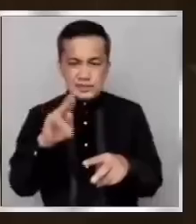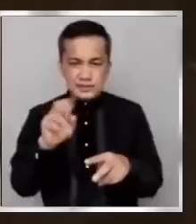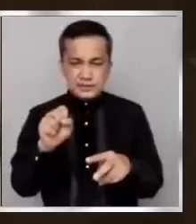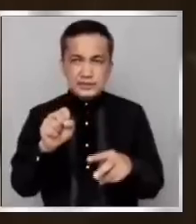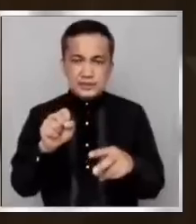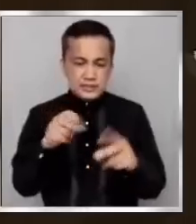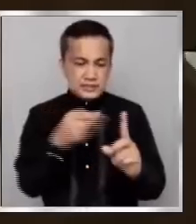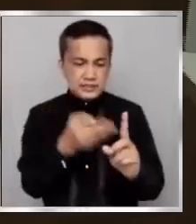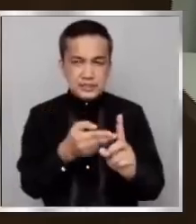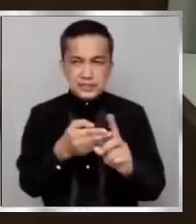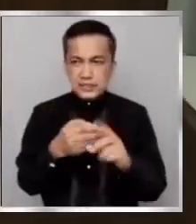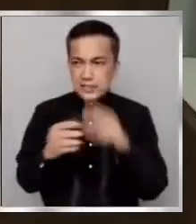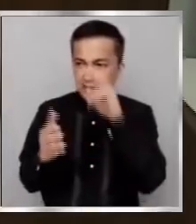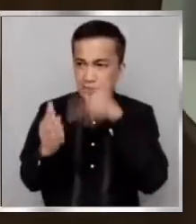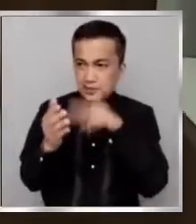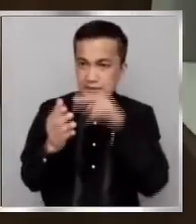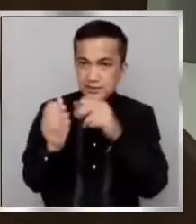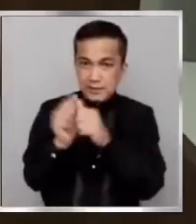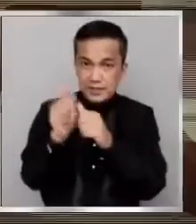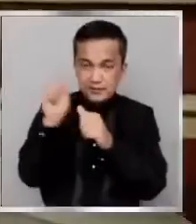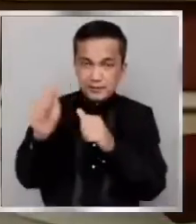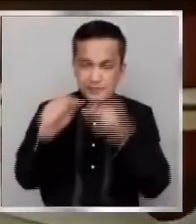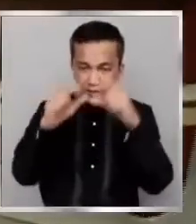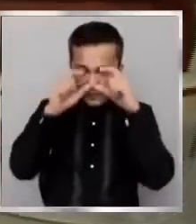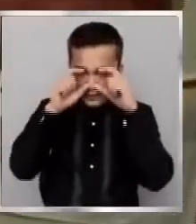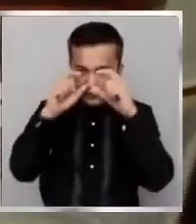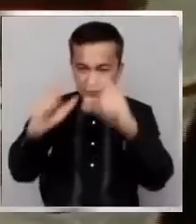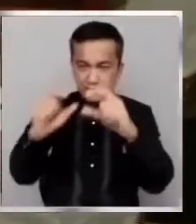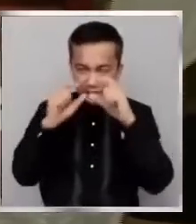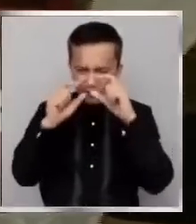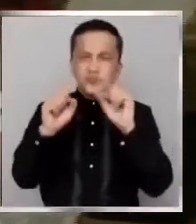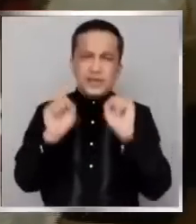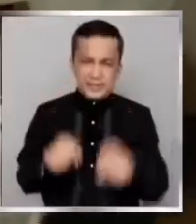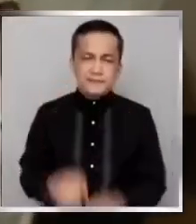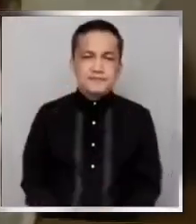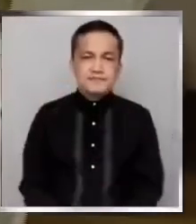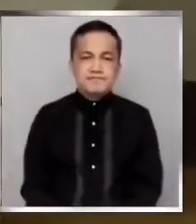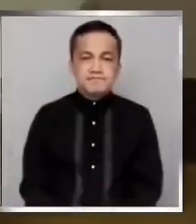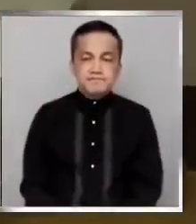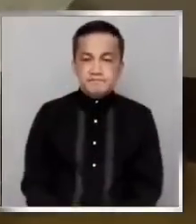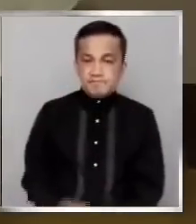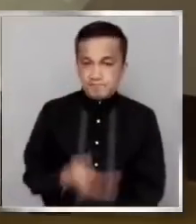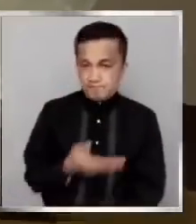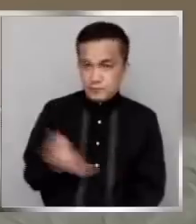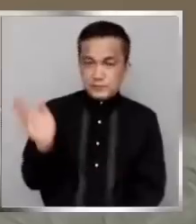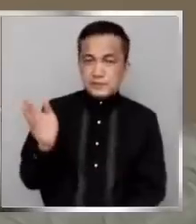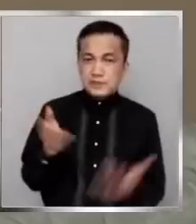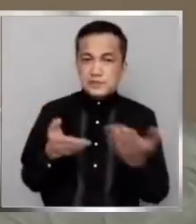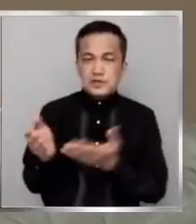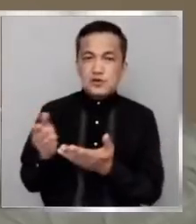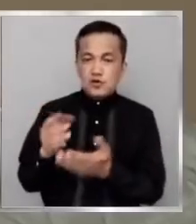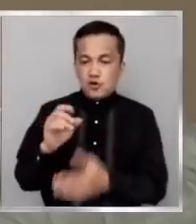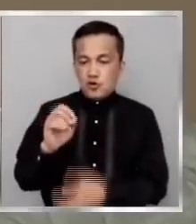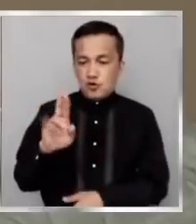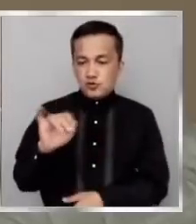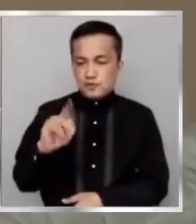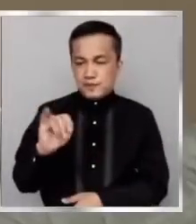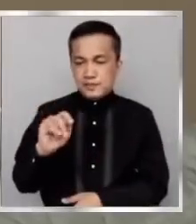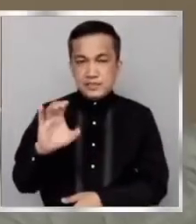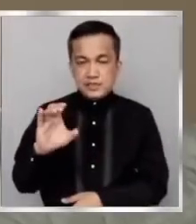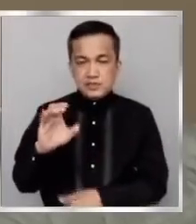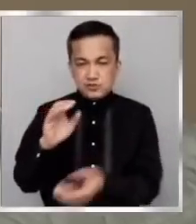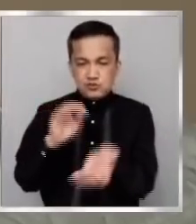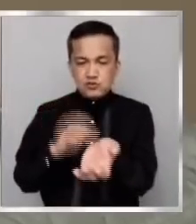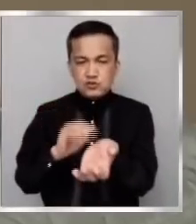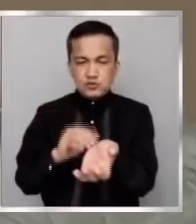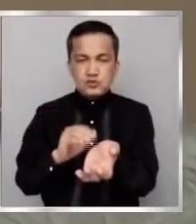sa malayo and malapit. Pinatignan din natin siya sa isang orthopedic surgeon. Nung nireview ko yung x-ray na binigay